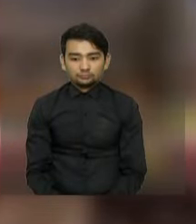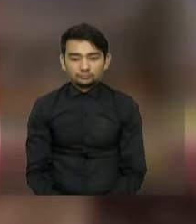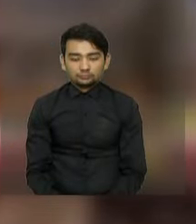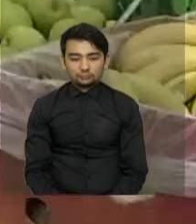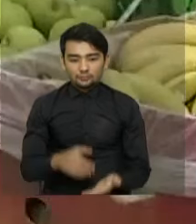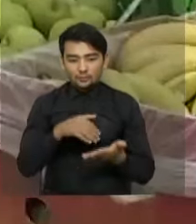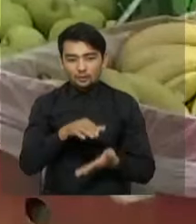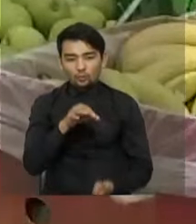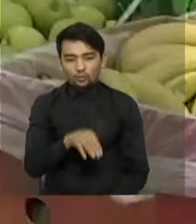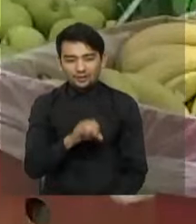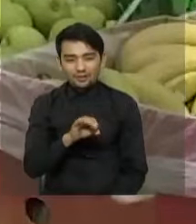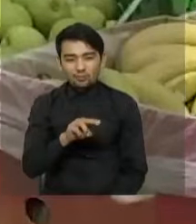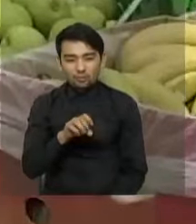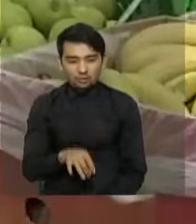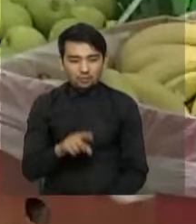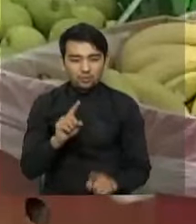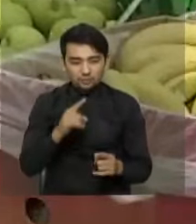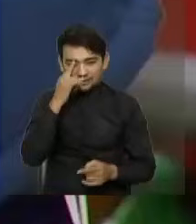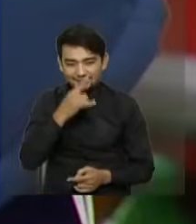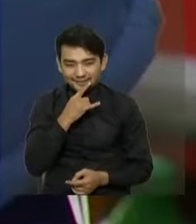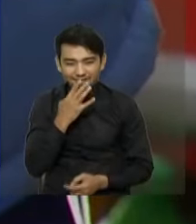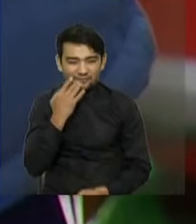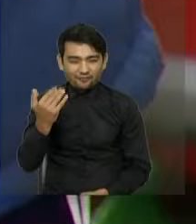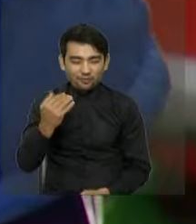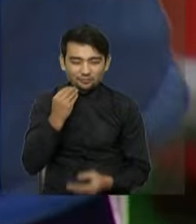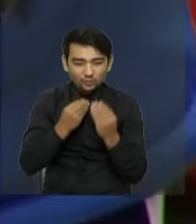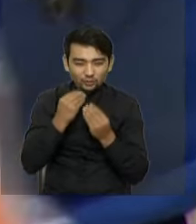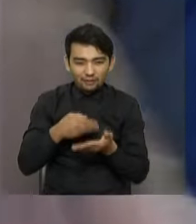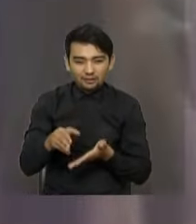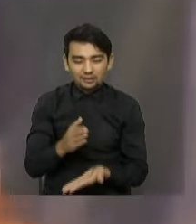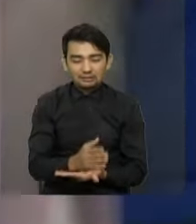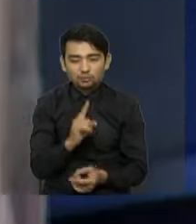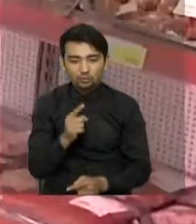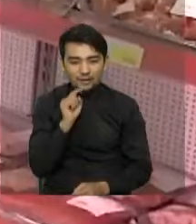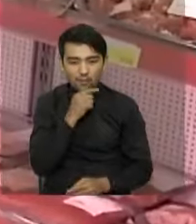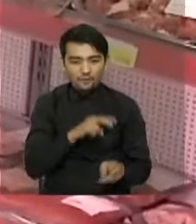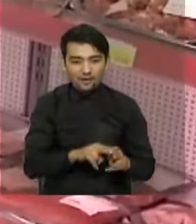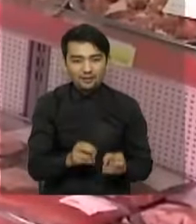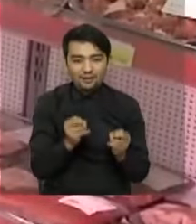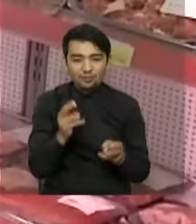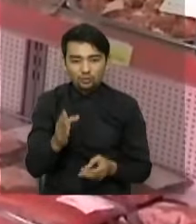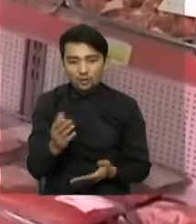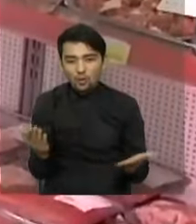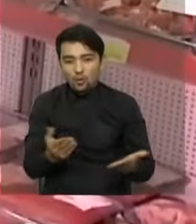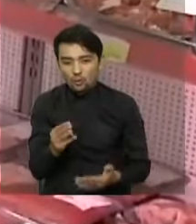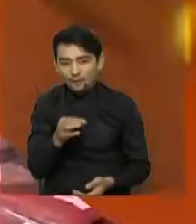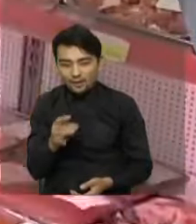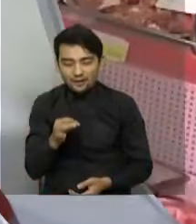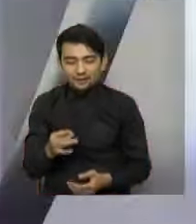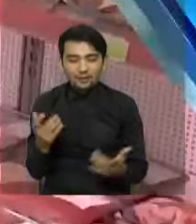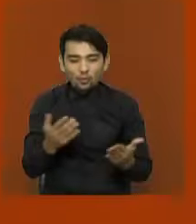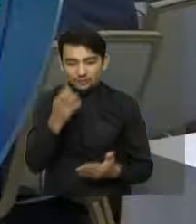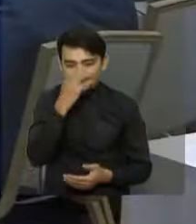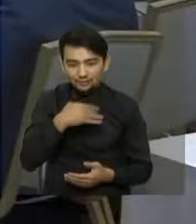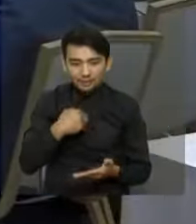Отказ от импорта. Зачем Казахстан избавляется от зарубежных продуктов? Как это повлияет на экономику? От каких товаров и из каких стран мы откажемся?